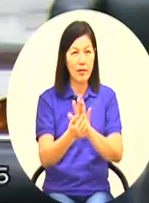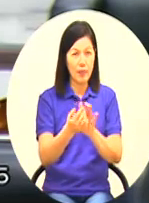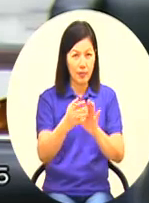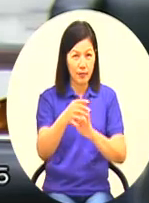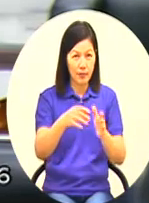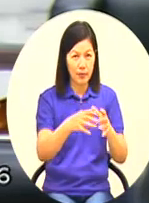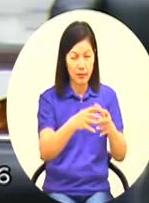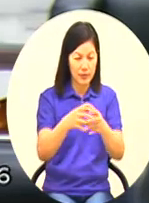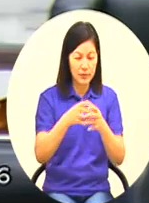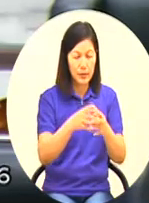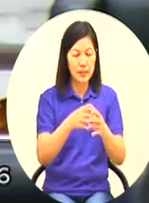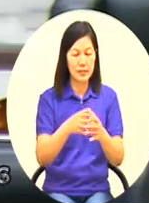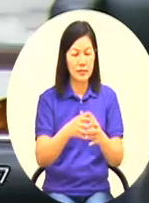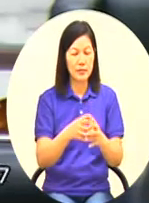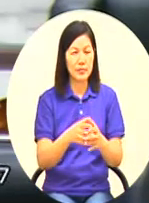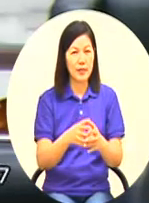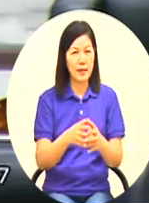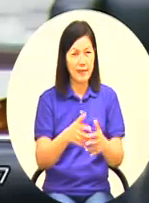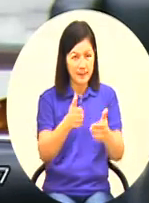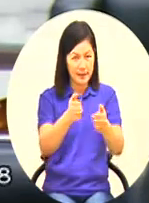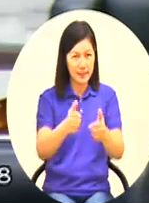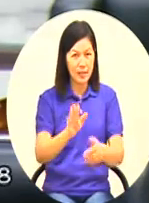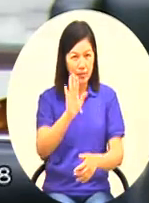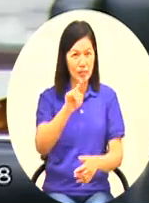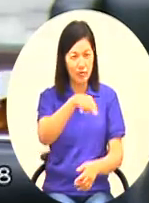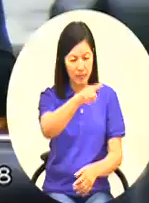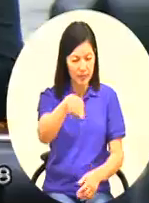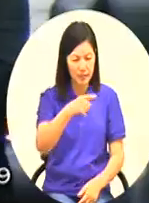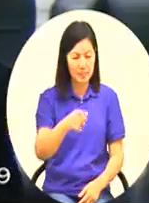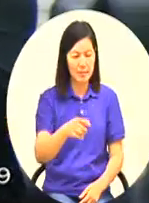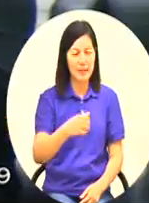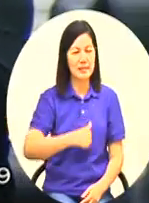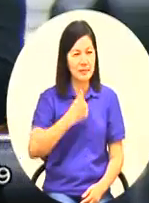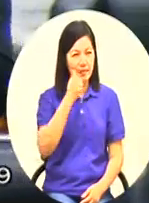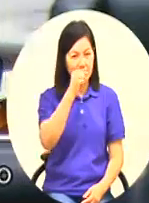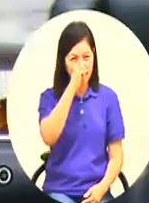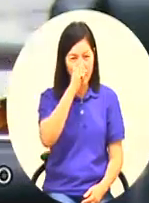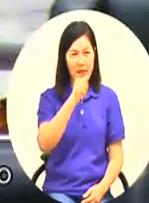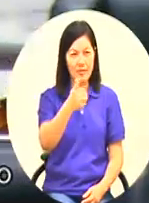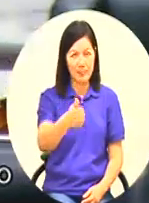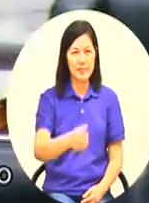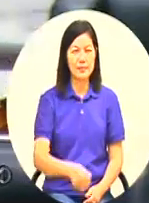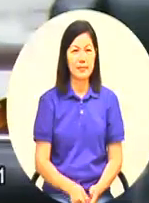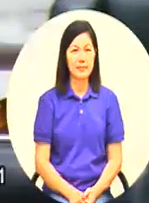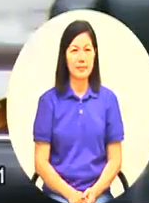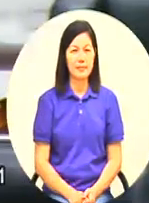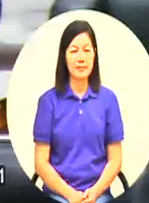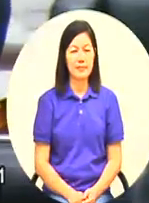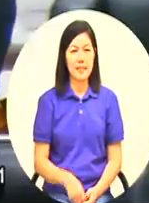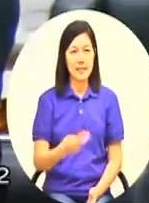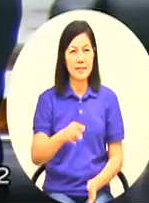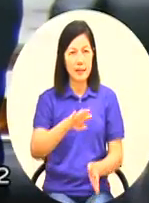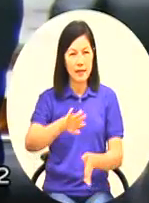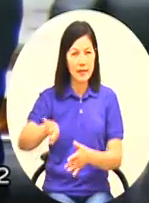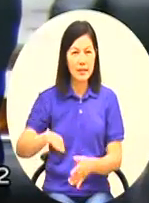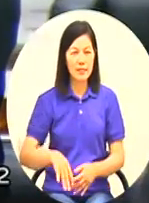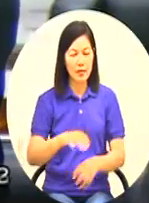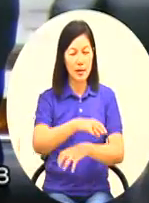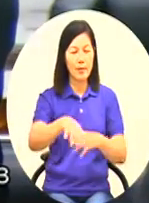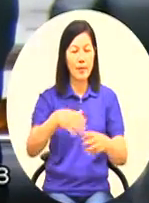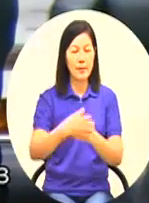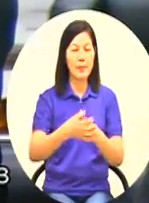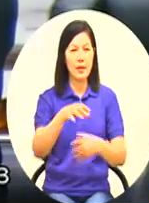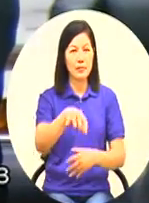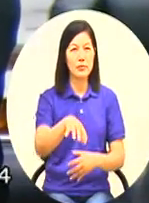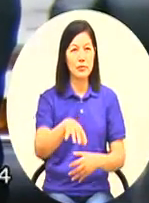的敬意，谢谢，有你们真好。好，阿里恰姐，好，另外我再针对我们环保局哦，